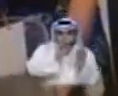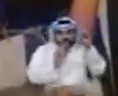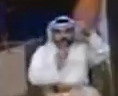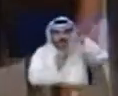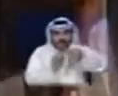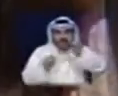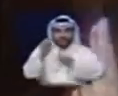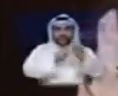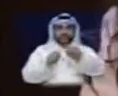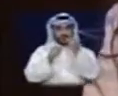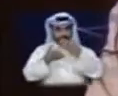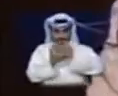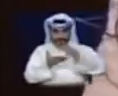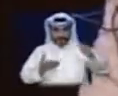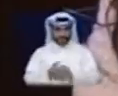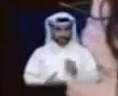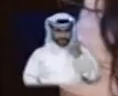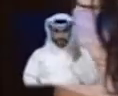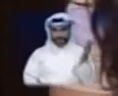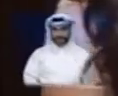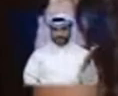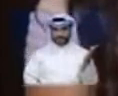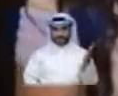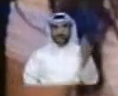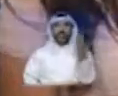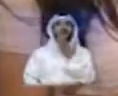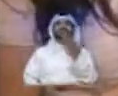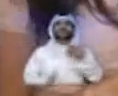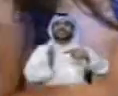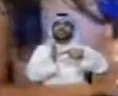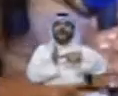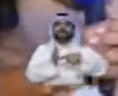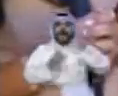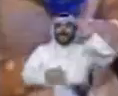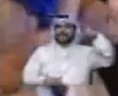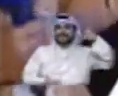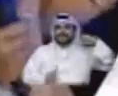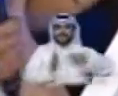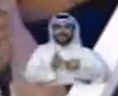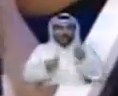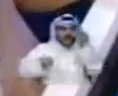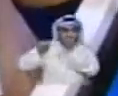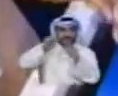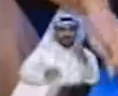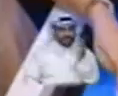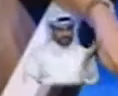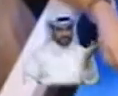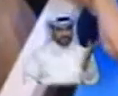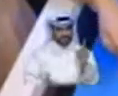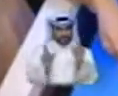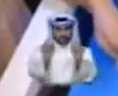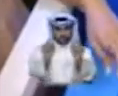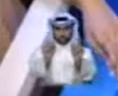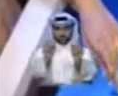عندي عالية. سوينا فوركاستينج حق التوتال نمبر اوف ايركرافت، وكان الفوركاستينج من سنة